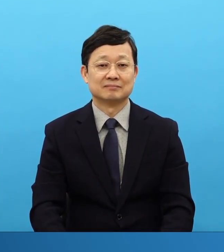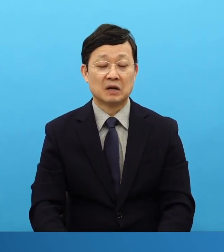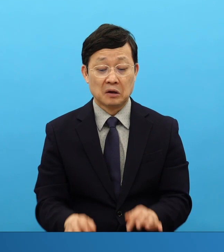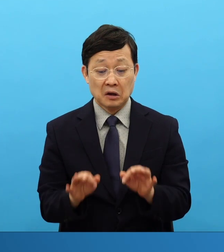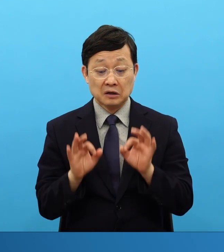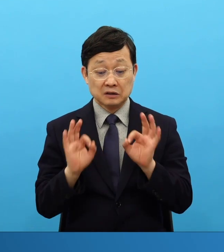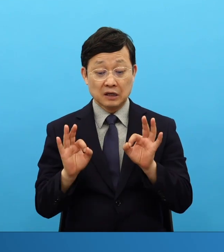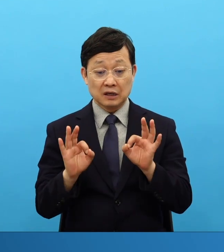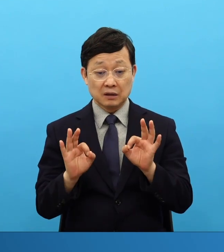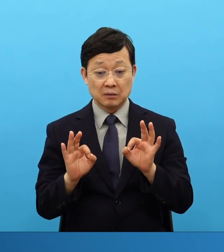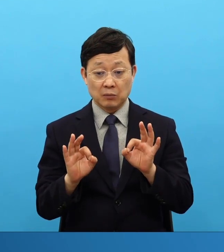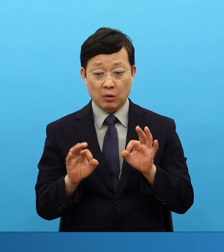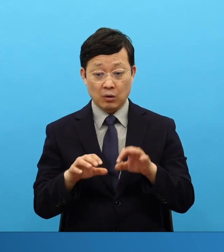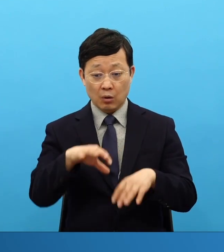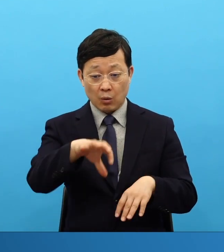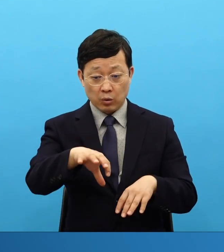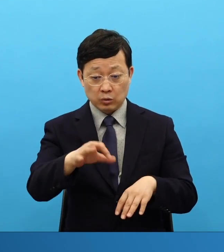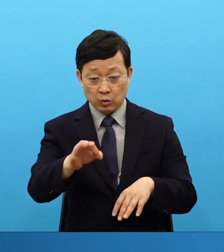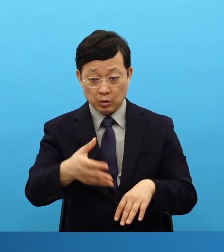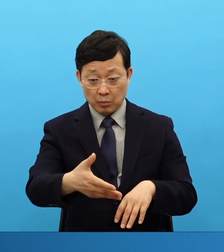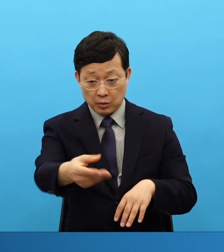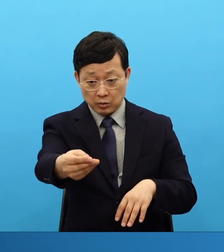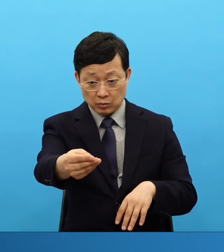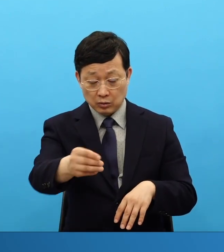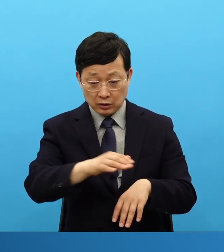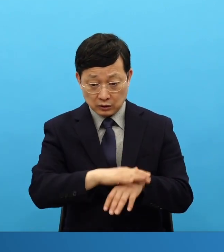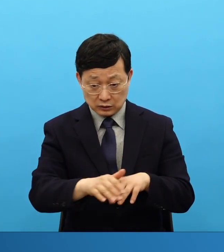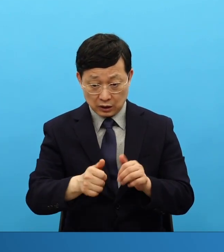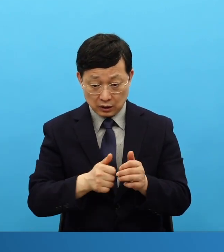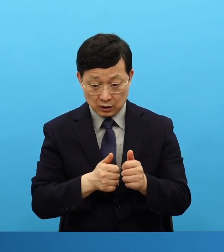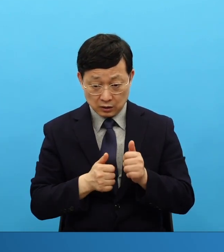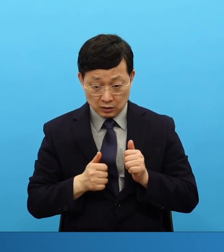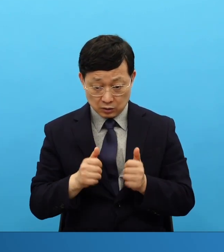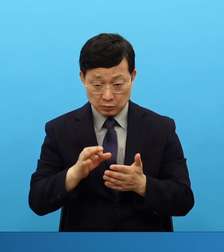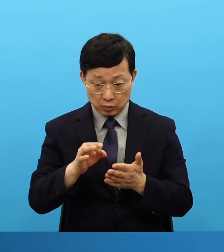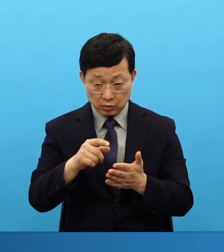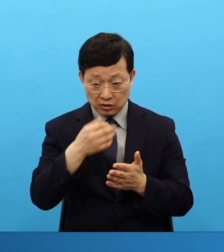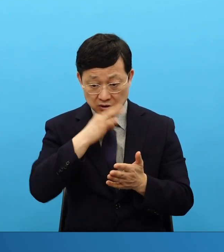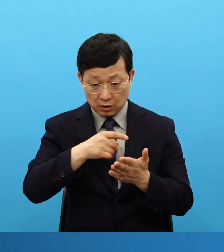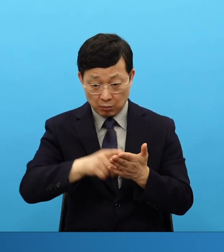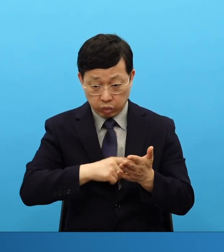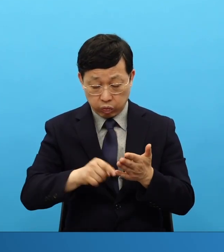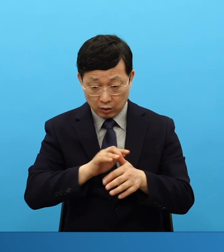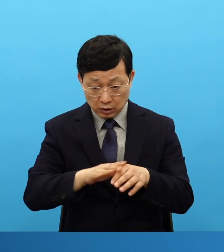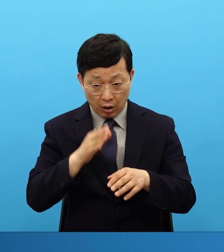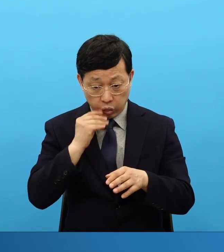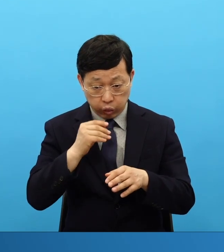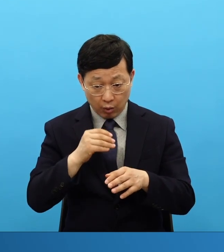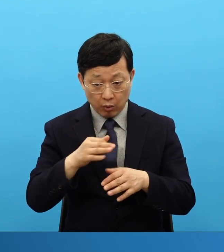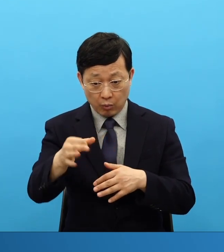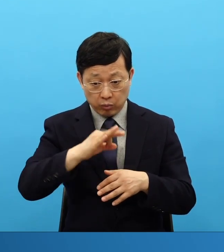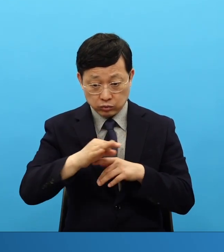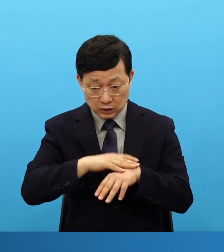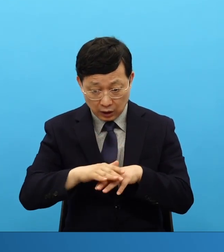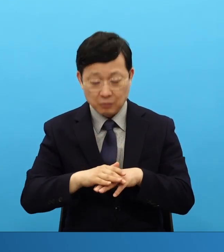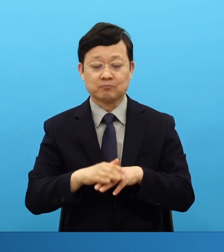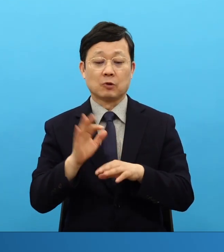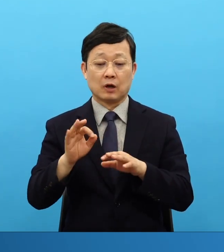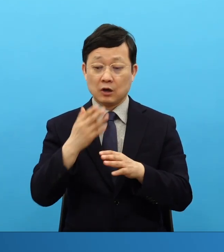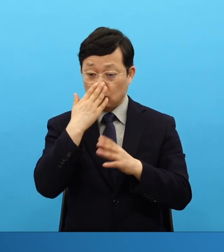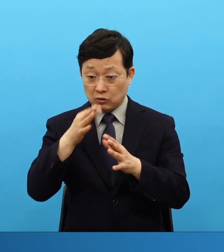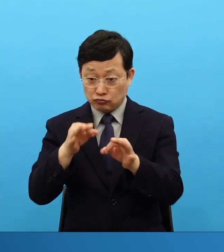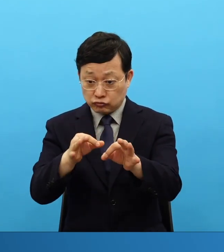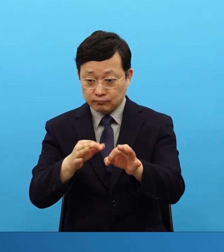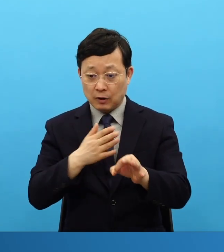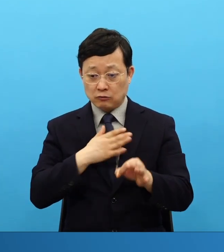말이에요. Why? Because the things of the bank that they 잘 안 갚아주니까 그지 내지. 잘 갚아준다. 그건 뭐 손수 앞장서 가서 주지. And